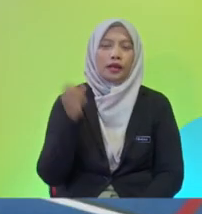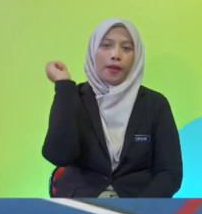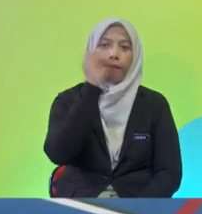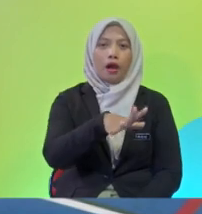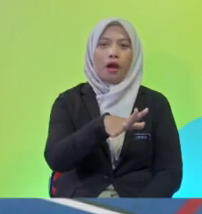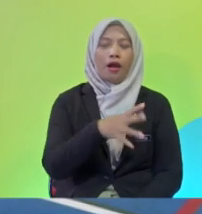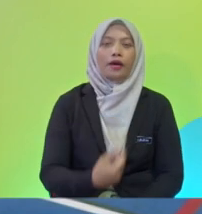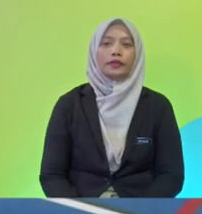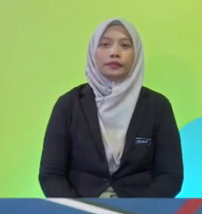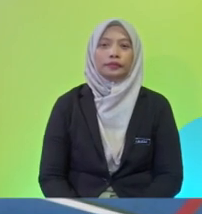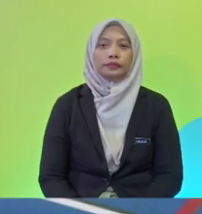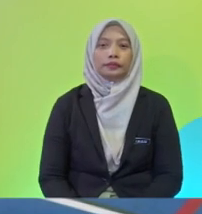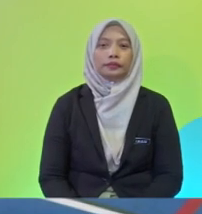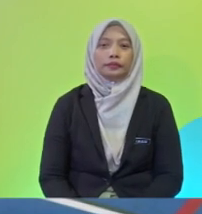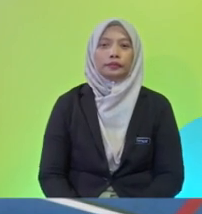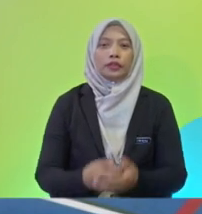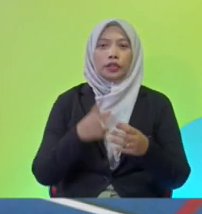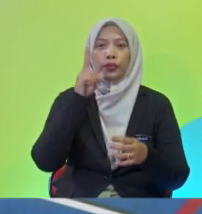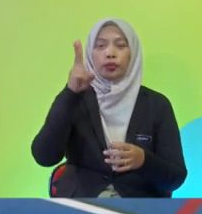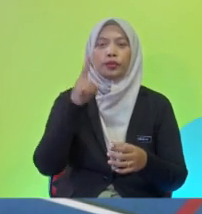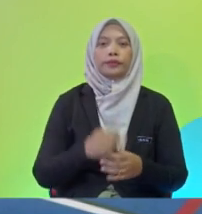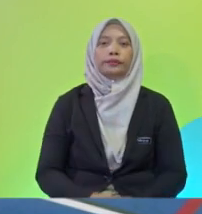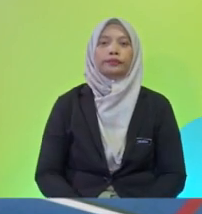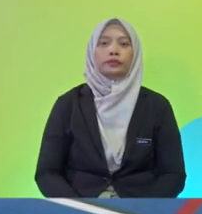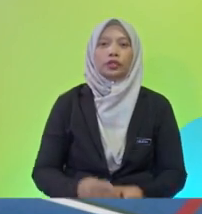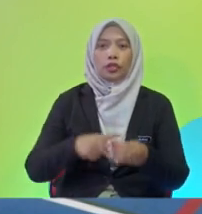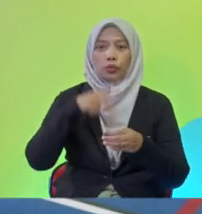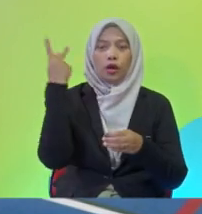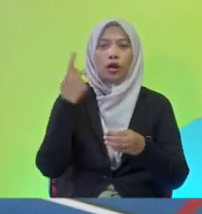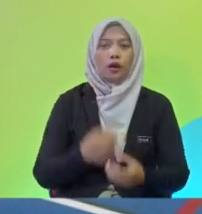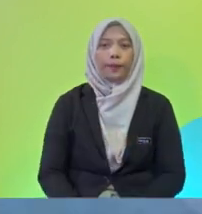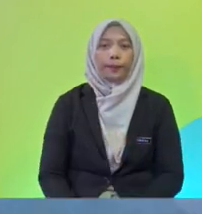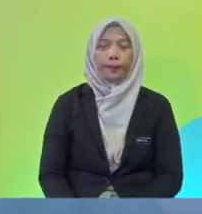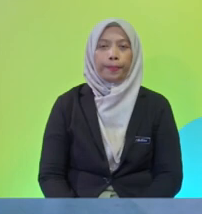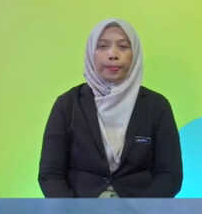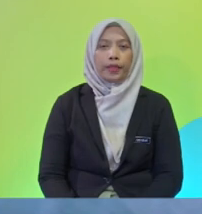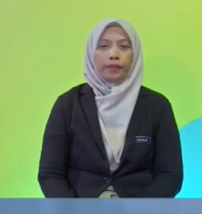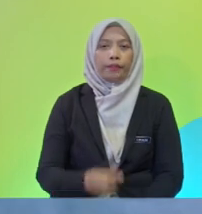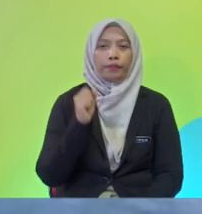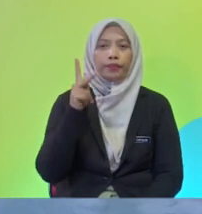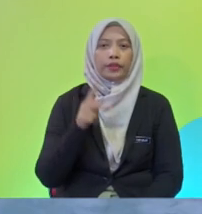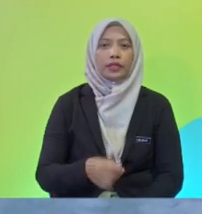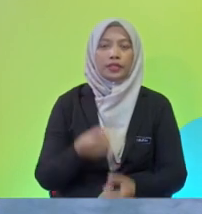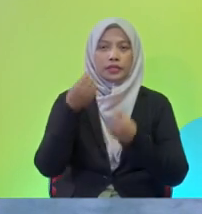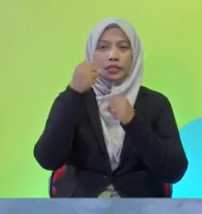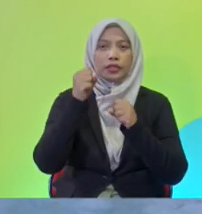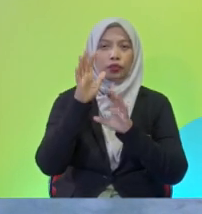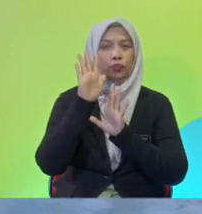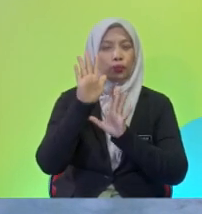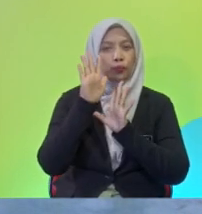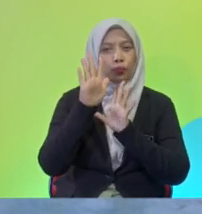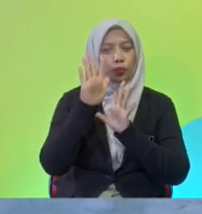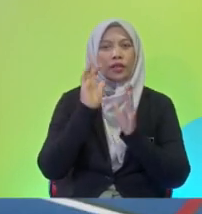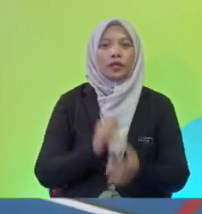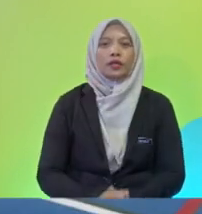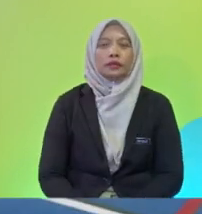Boleh. Okey, okay. Okay, dua-dua. Keluar. Okey. Sekejap, sekejap, sekejap, sekejap.